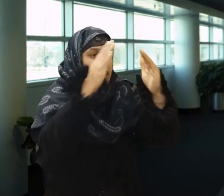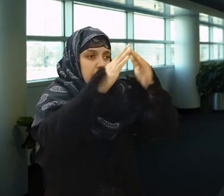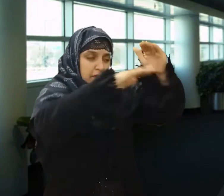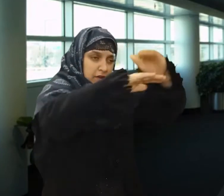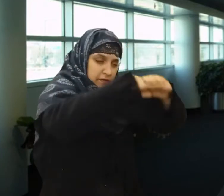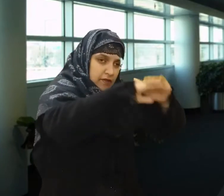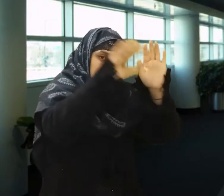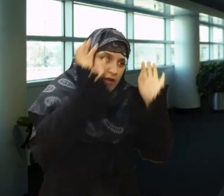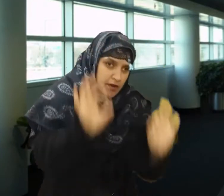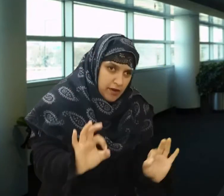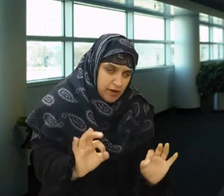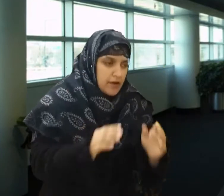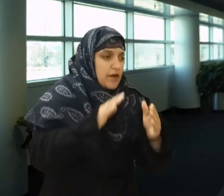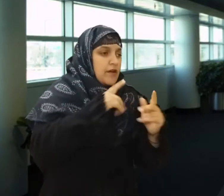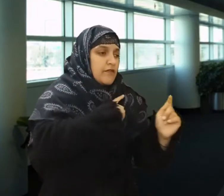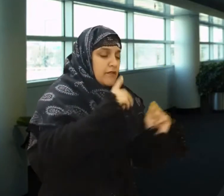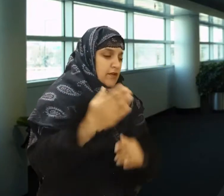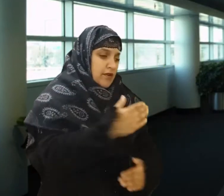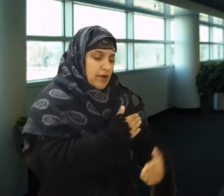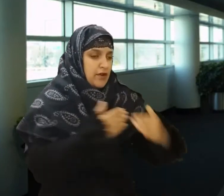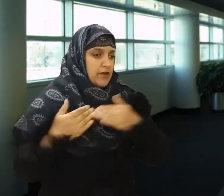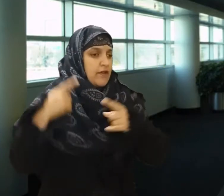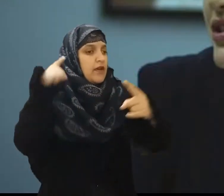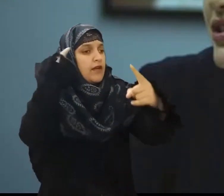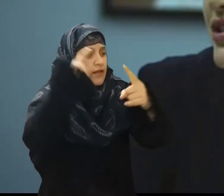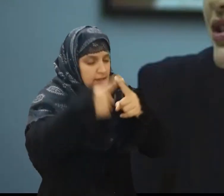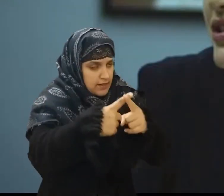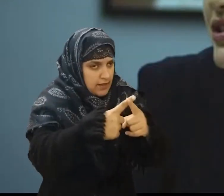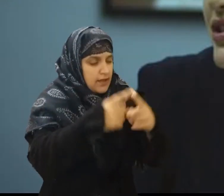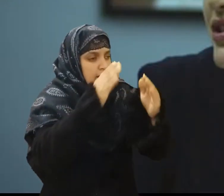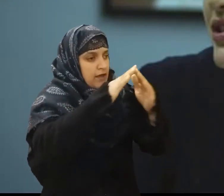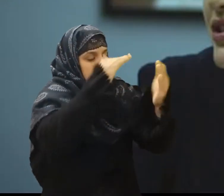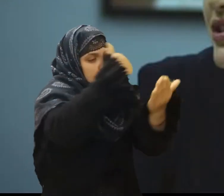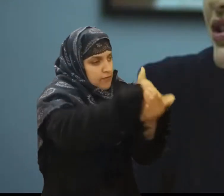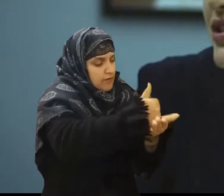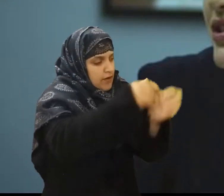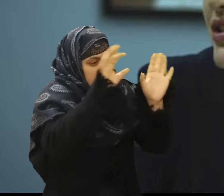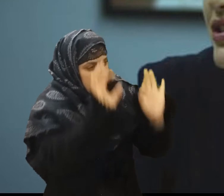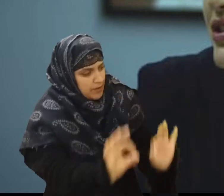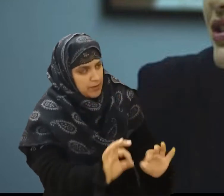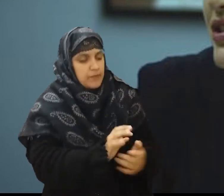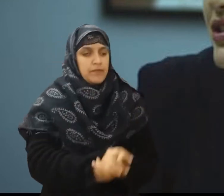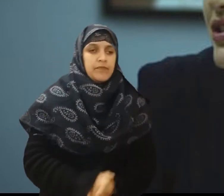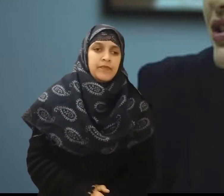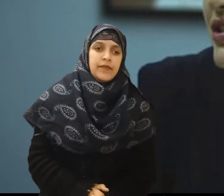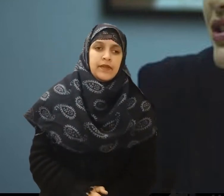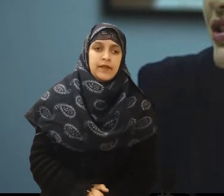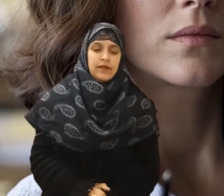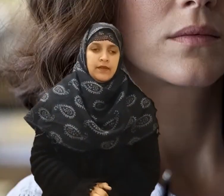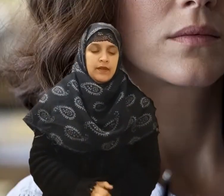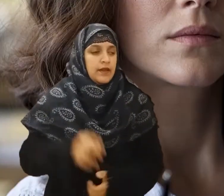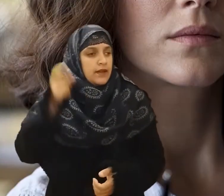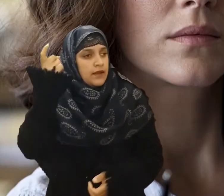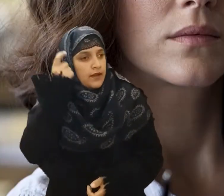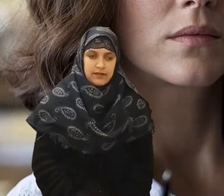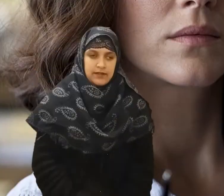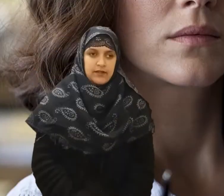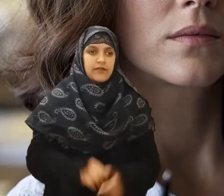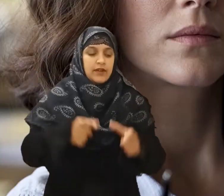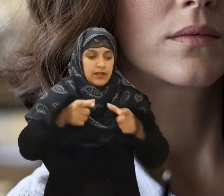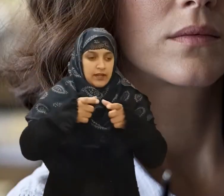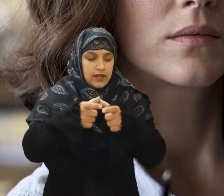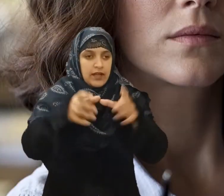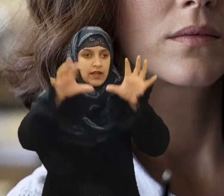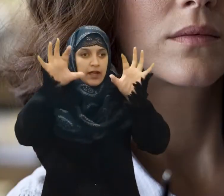اس بیماری کی تحقیق کے لیے WHO اپنے 2 ڈاکٹرز چین بھیجتا ہے جنہوں نے اس بیماری کی وجہ معلوم کرنی ہوتی